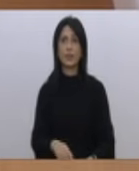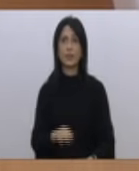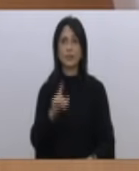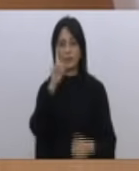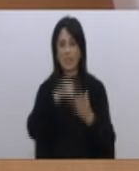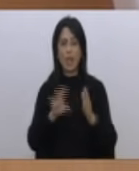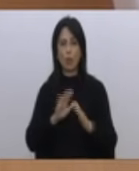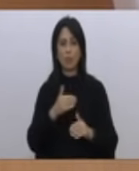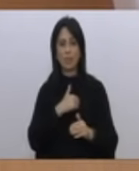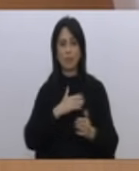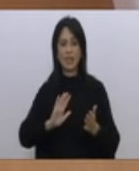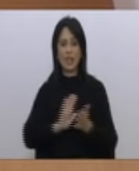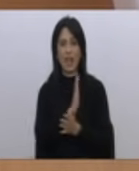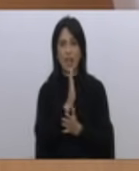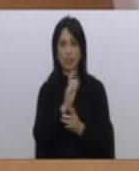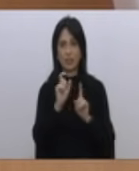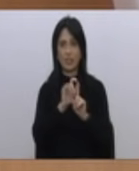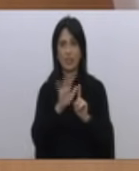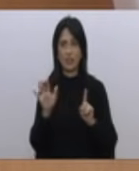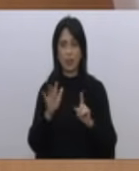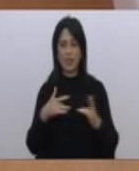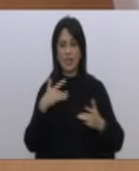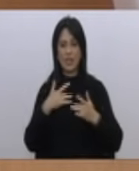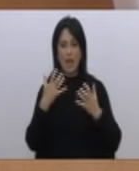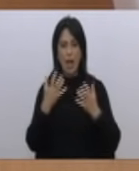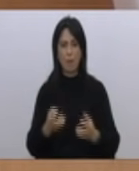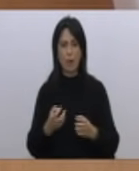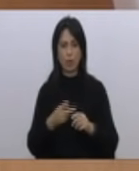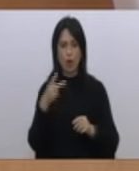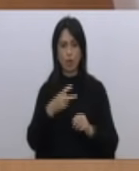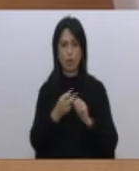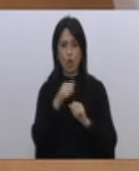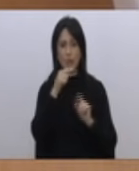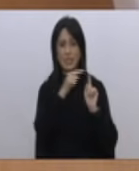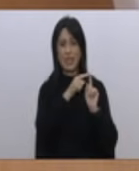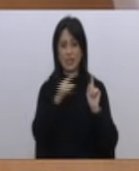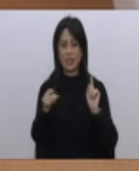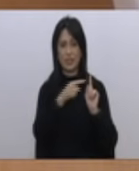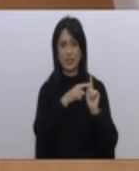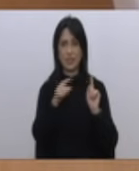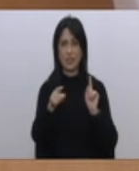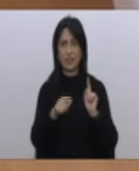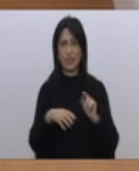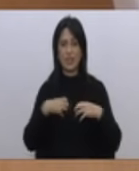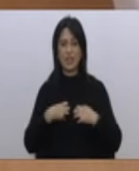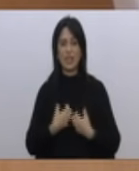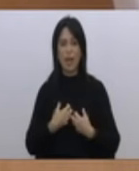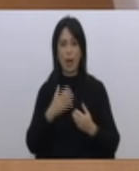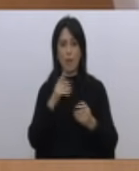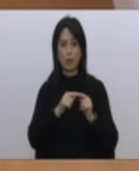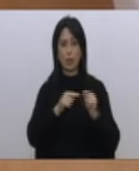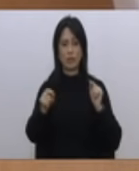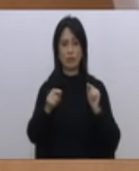დაუჯერებელი იმედგაცრუება ვციტირებ და დრამატული დაშორება 2012 წელს. დრამატულად დაშორდით